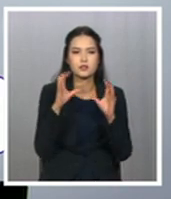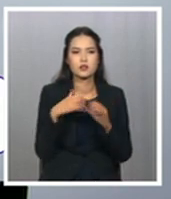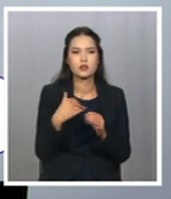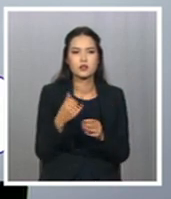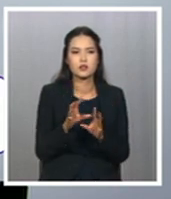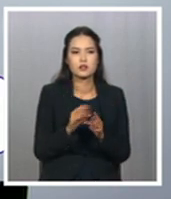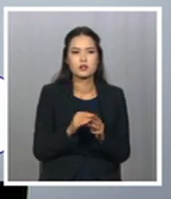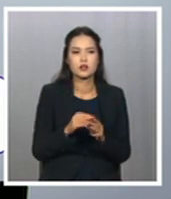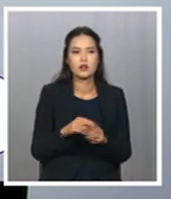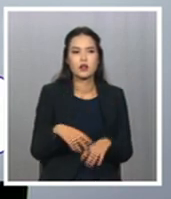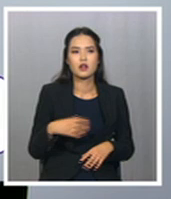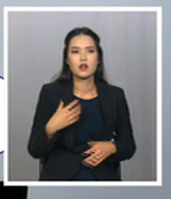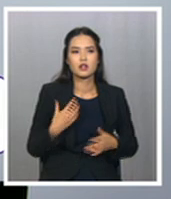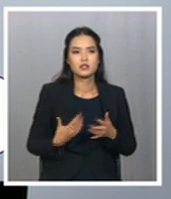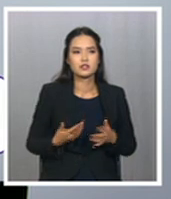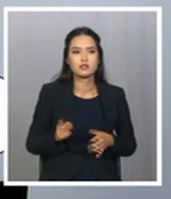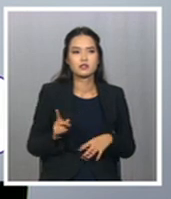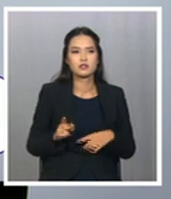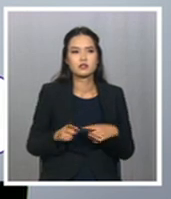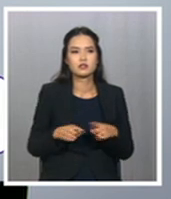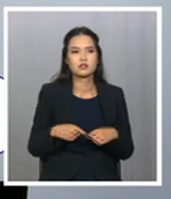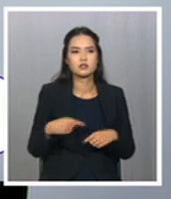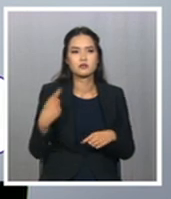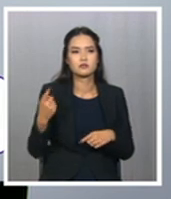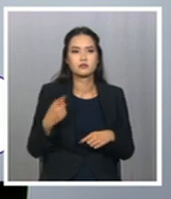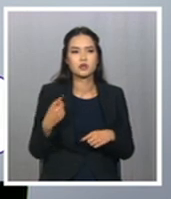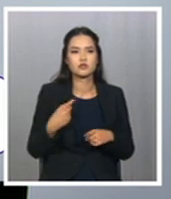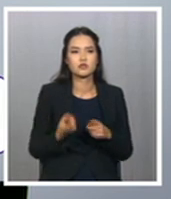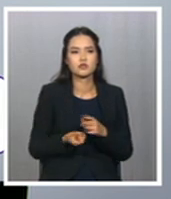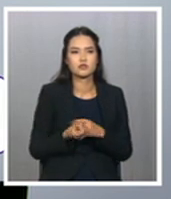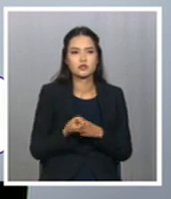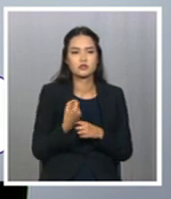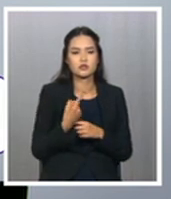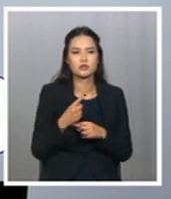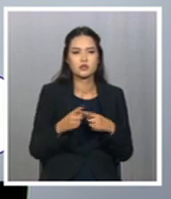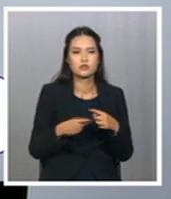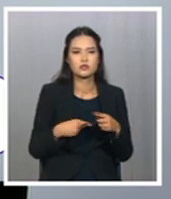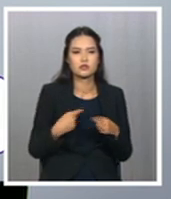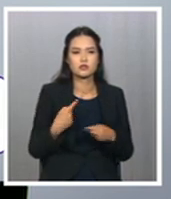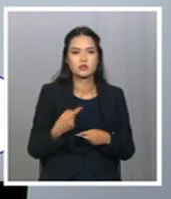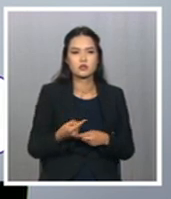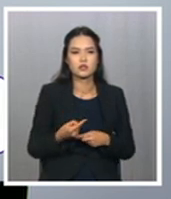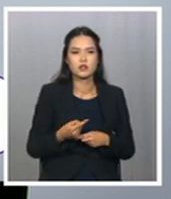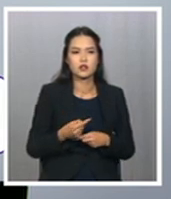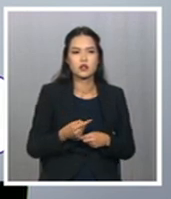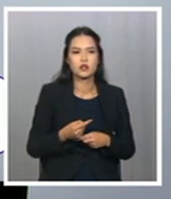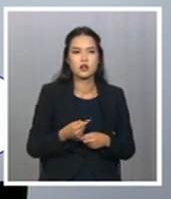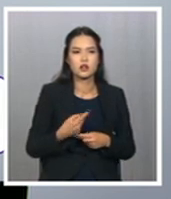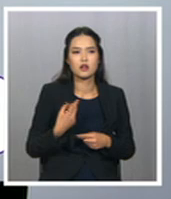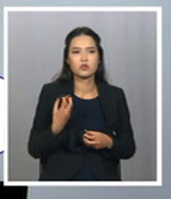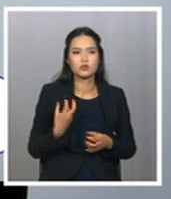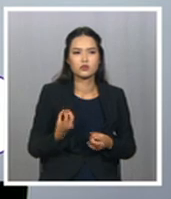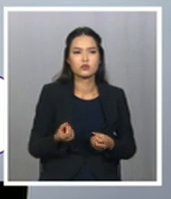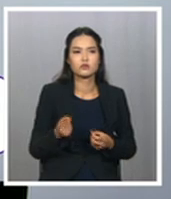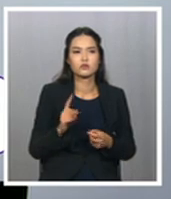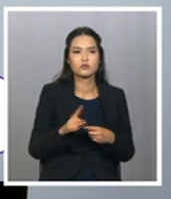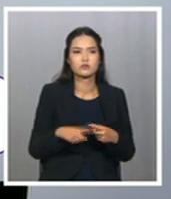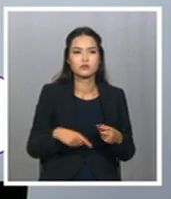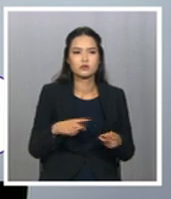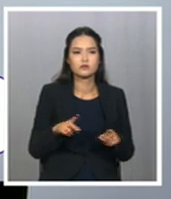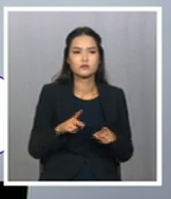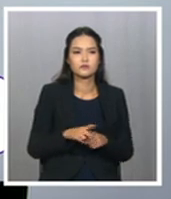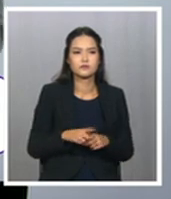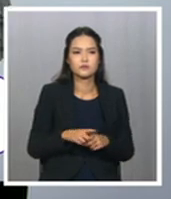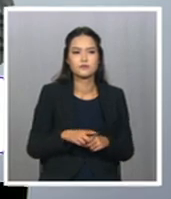енді одан әрі қарай осы бірінші ұрпақтан шыққан дараларды өзара будандастырған кезде олардан мынадай